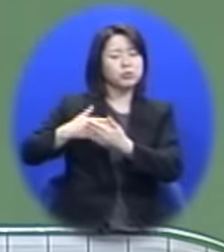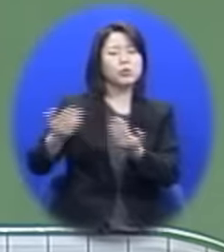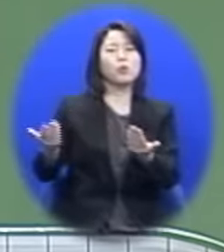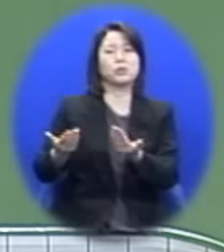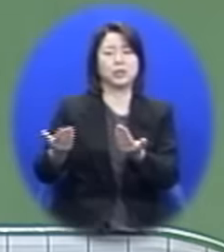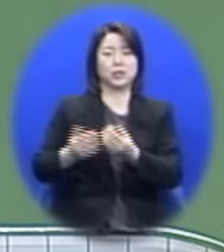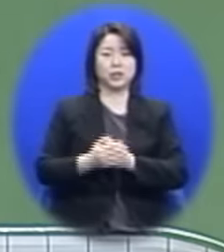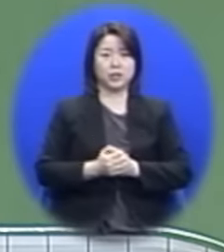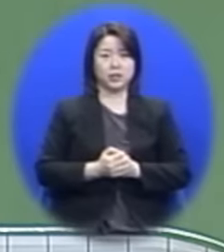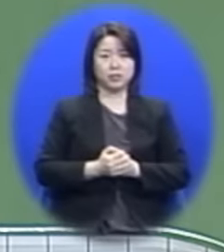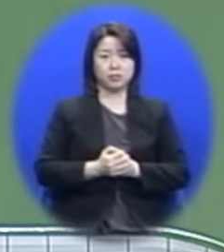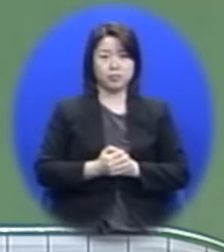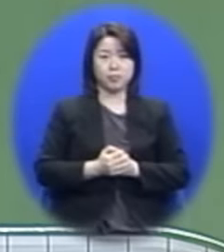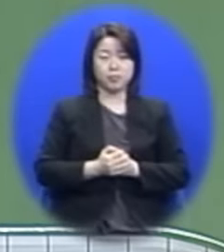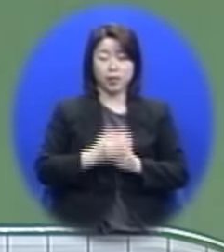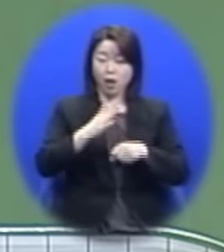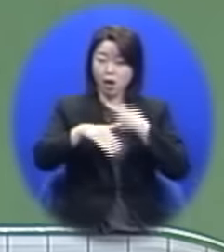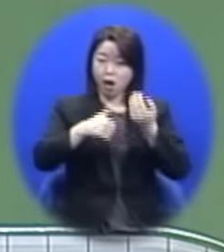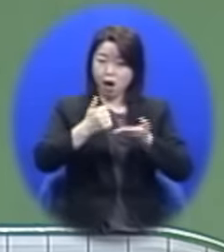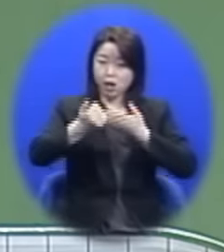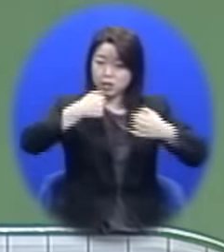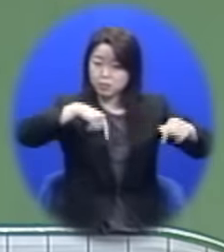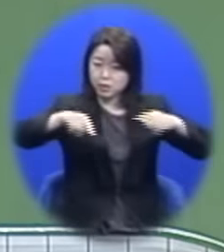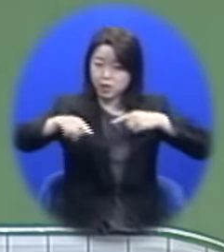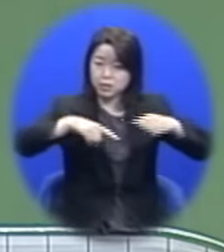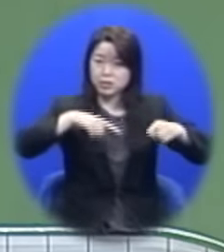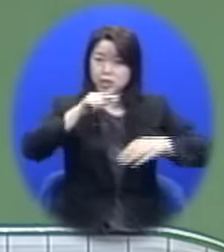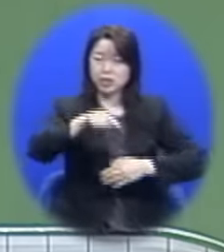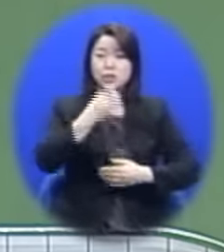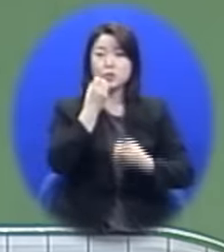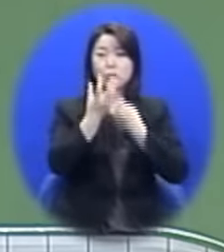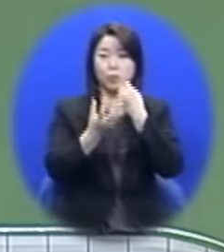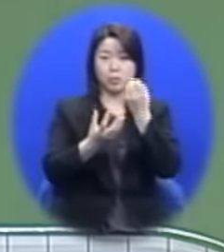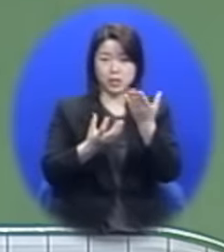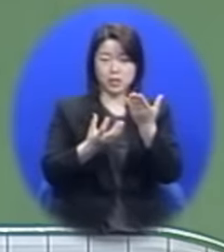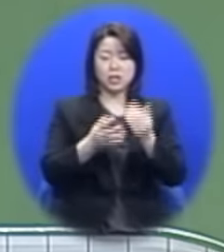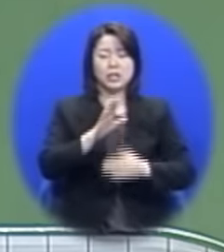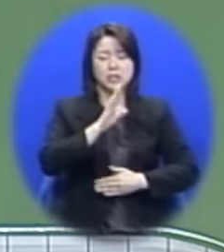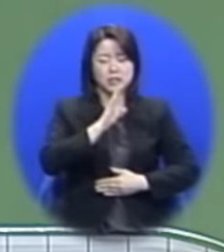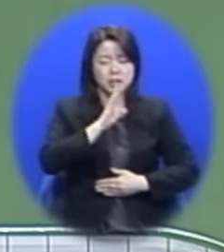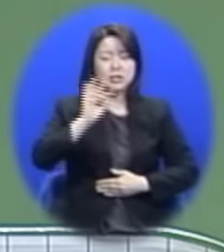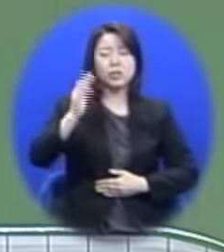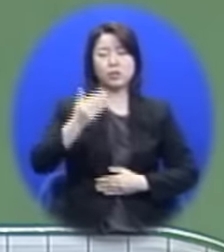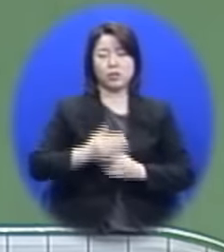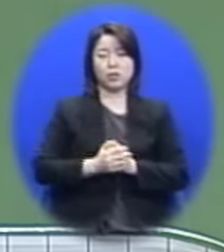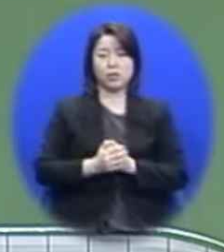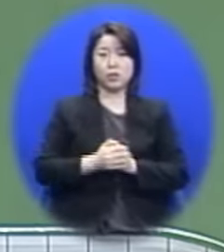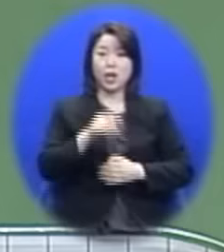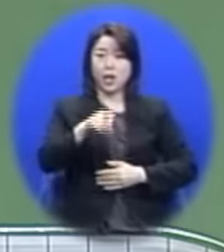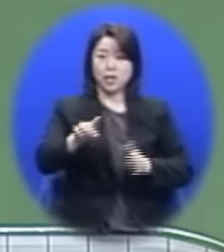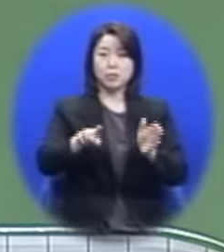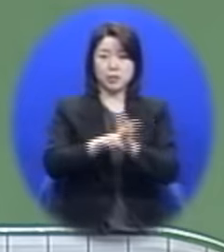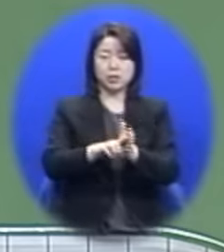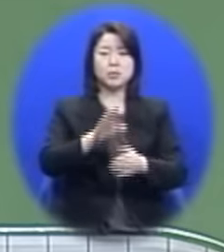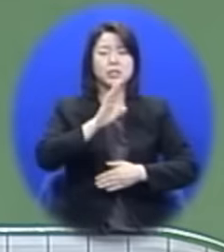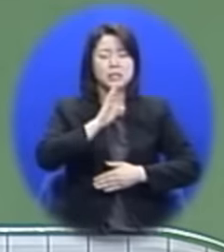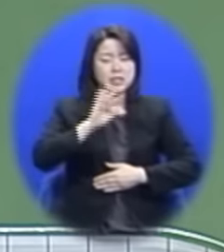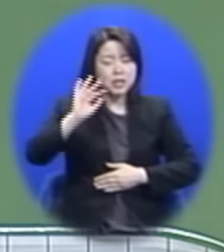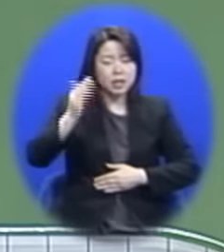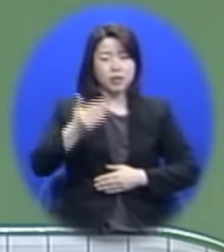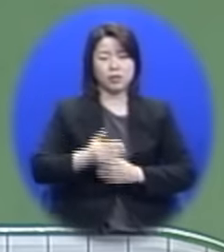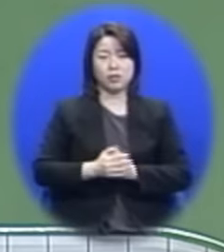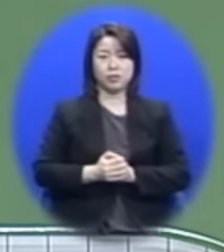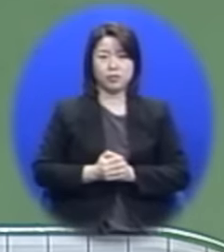일입니다. 하나님이 다스린다고 하는 이 고백이 진짜여야 하는 거예요. 이 믿음이 진짜여야 하는